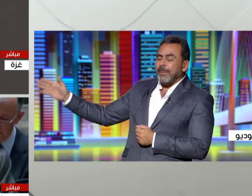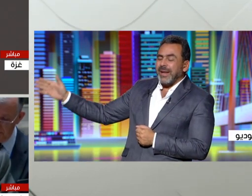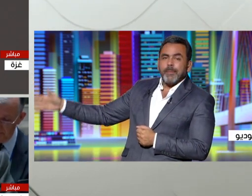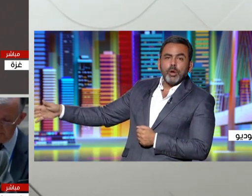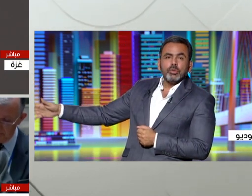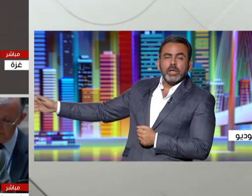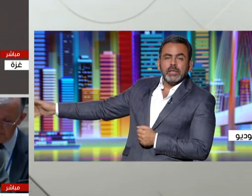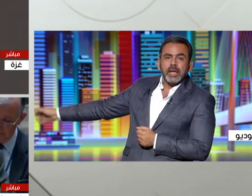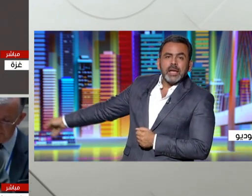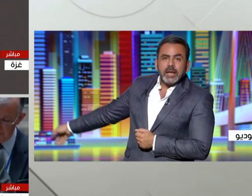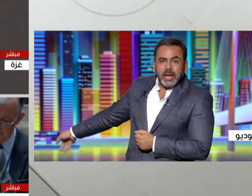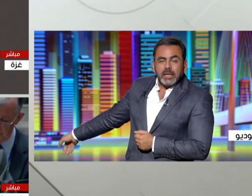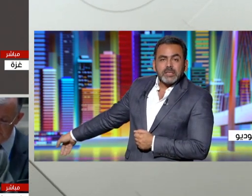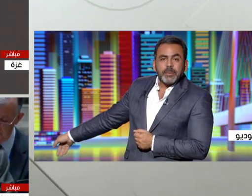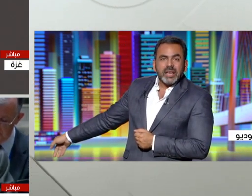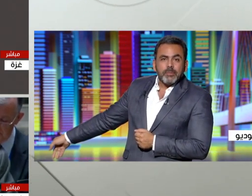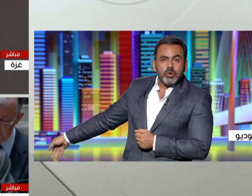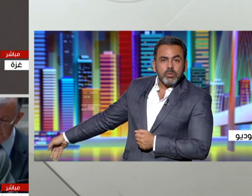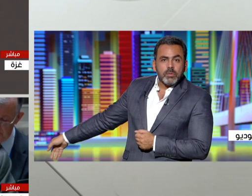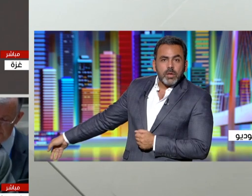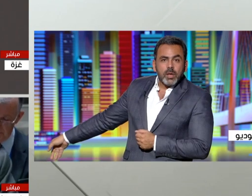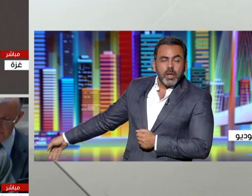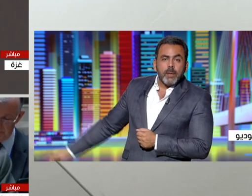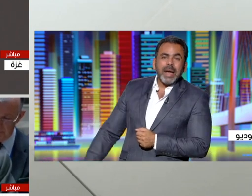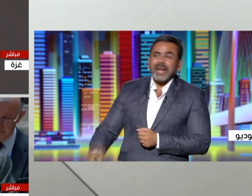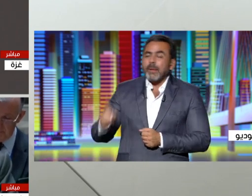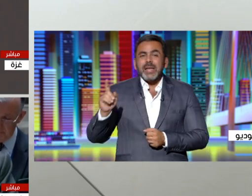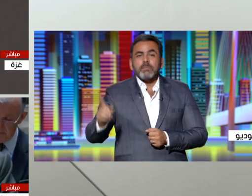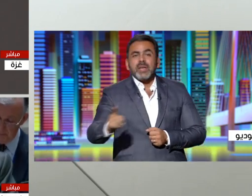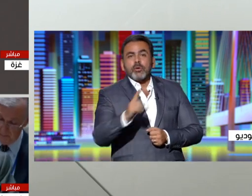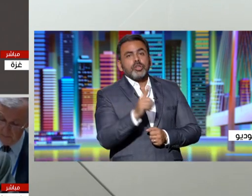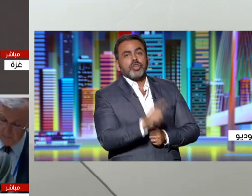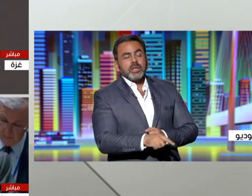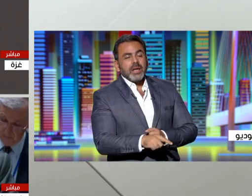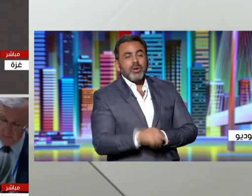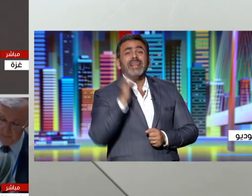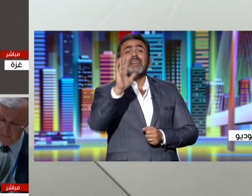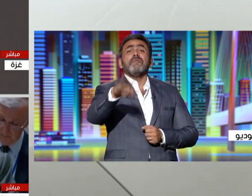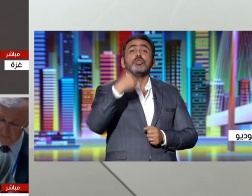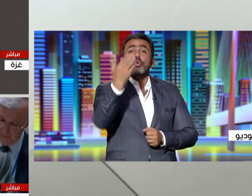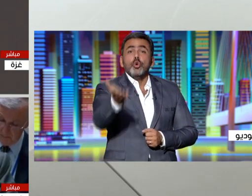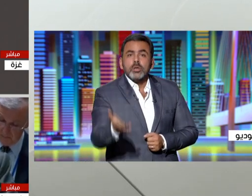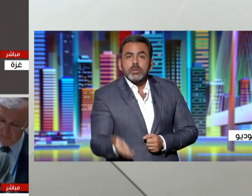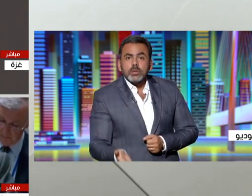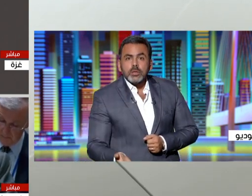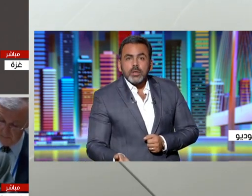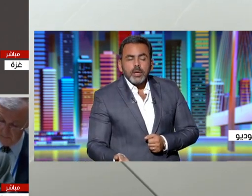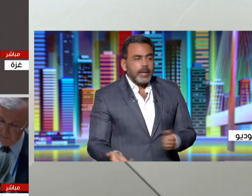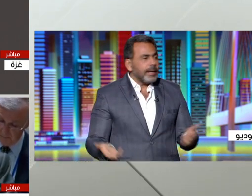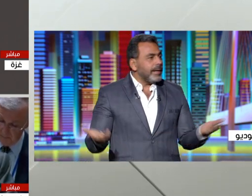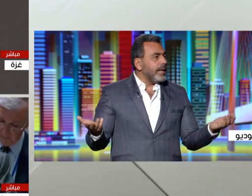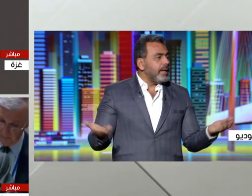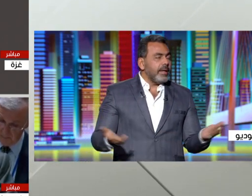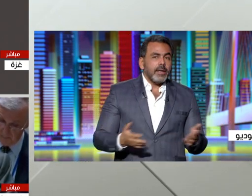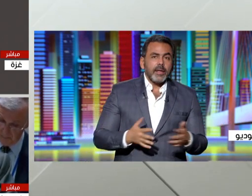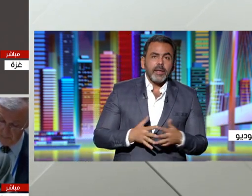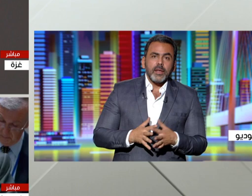المتحده الجمعيه العامه للامم المتحده اللي كانت لسه من كام يوم باغلبيه 120 دوله نفذوه